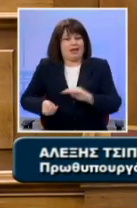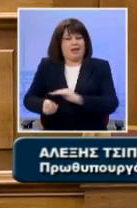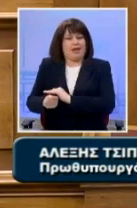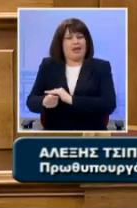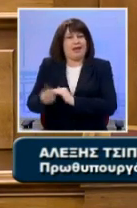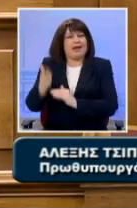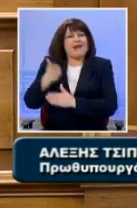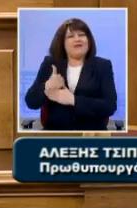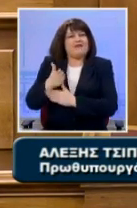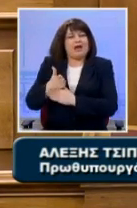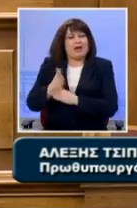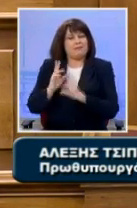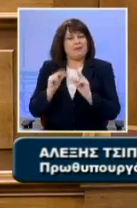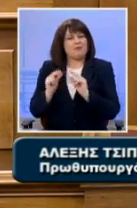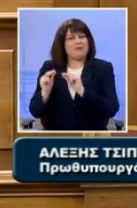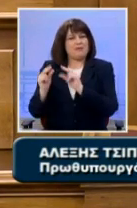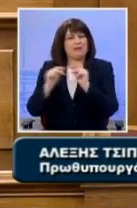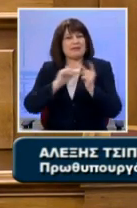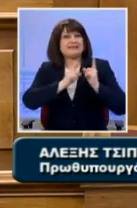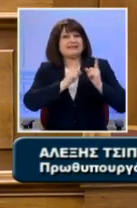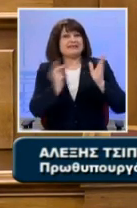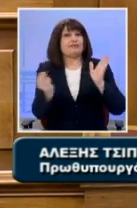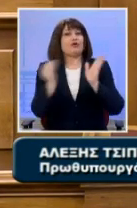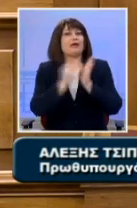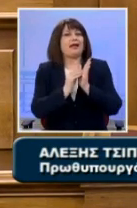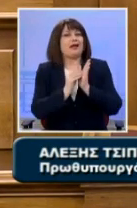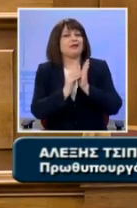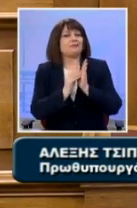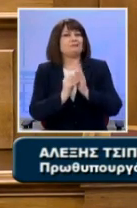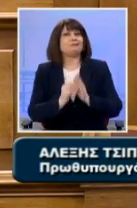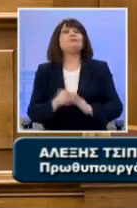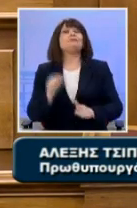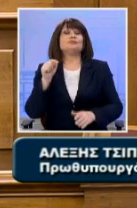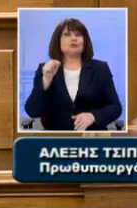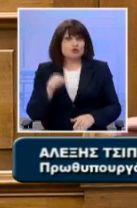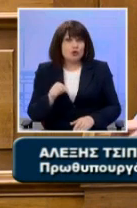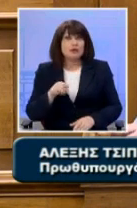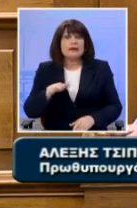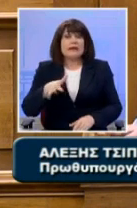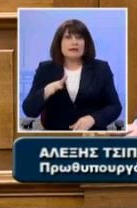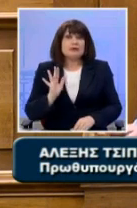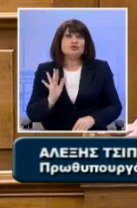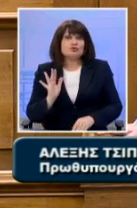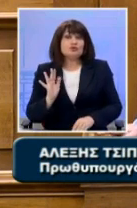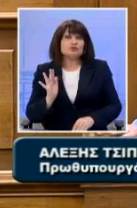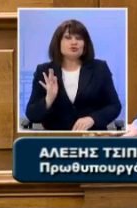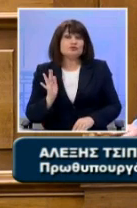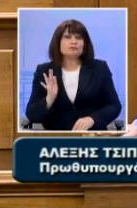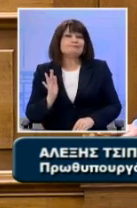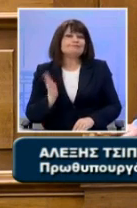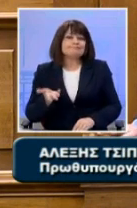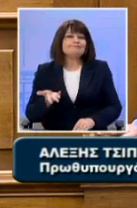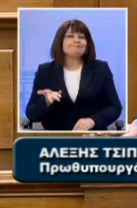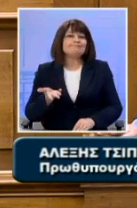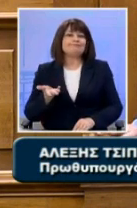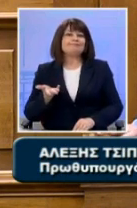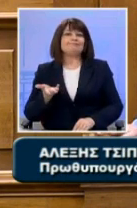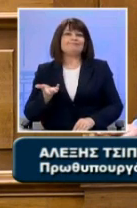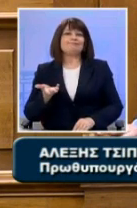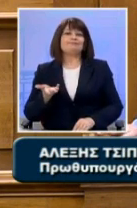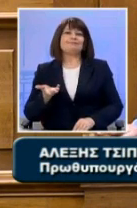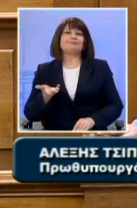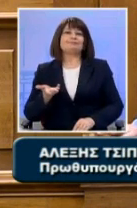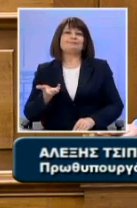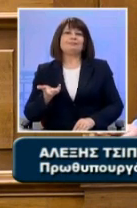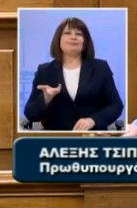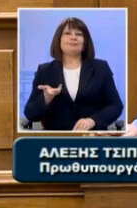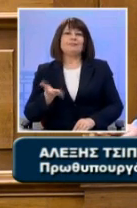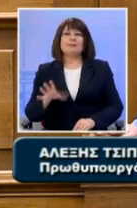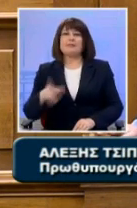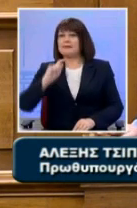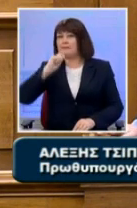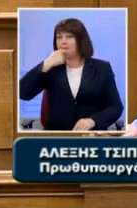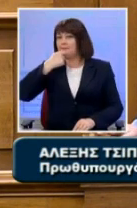τραπέζι, τότε εκεί είναι που μπορεί να δημιουργηθεί μια ομερτά.